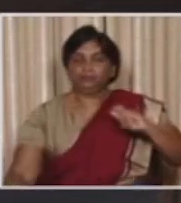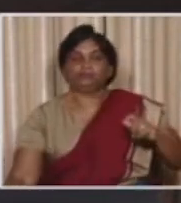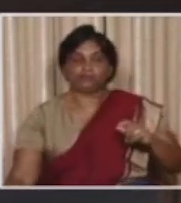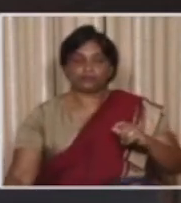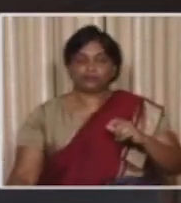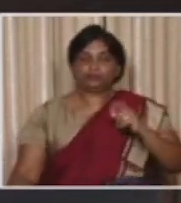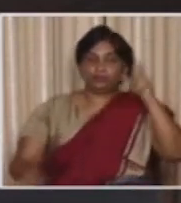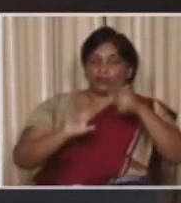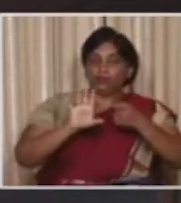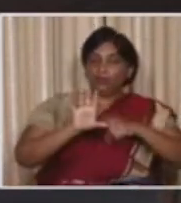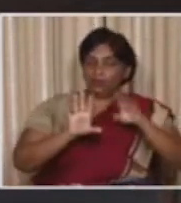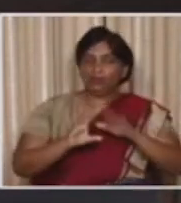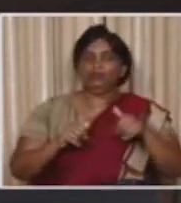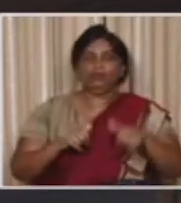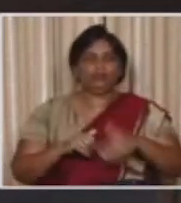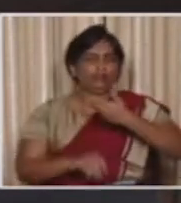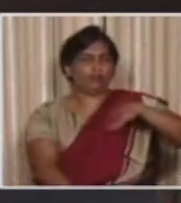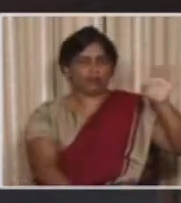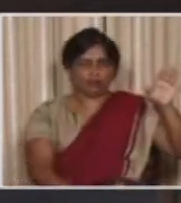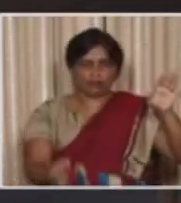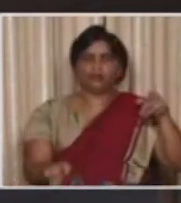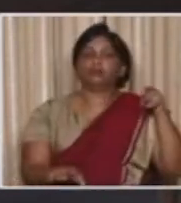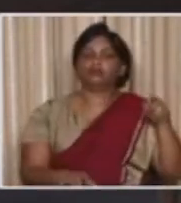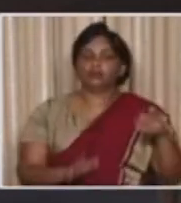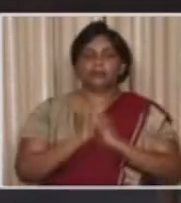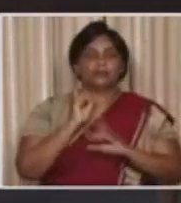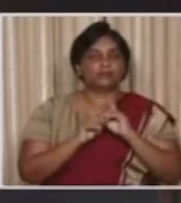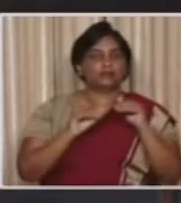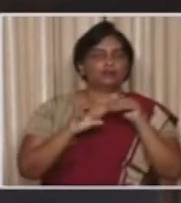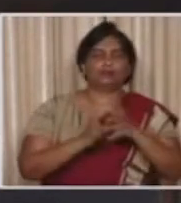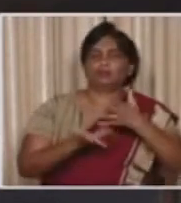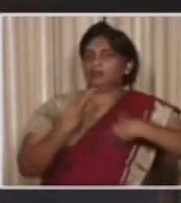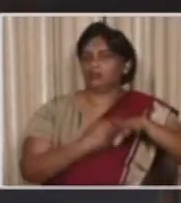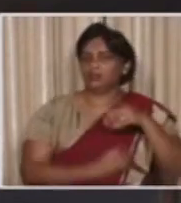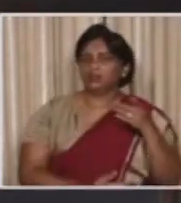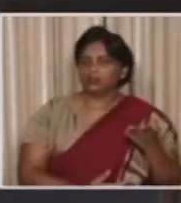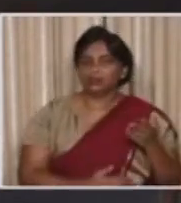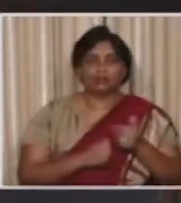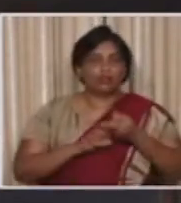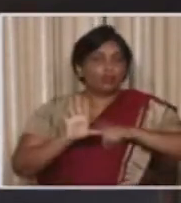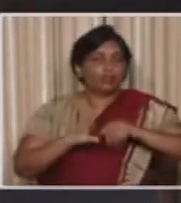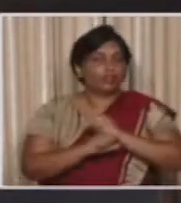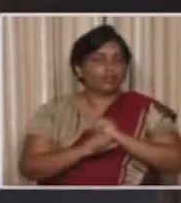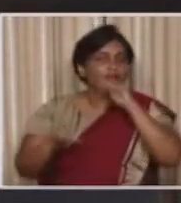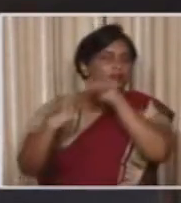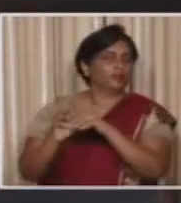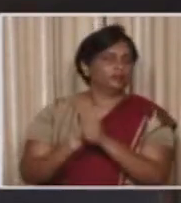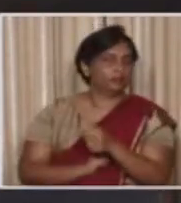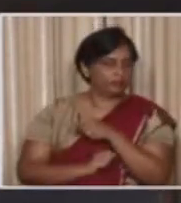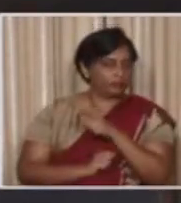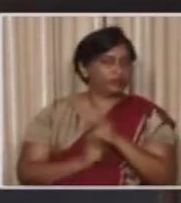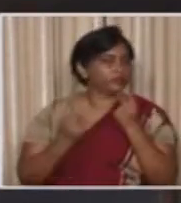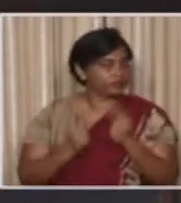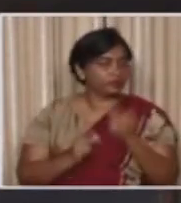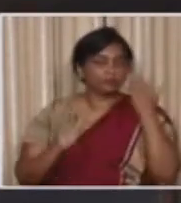සීනියර් මිනිස්සු ඔක්කොම ට්‍රේන් කරපු කට්ටිය දැන් ඩොට්ට දාලා ඉවරයි. ඒගොල්ලෝ අමාත්‍යාංශයේ රස්තියාද වෙනවා. අද ඒකේ කිසිම පුහුණුවක් නැති කට්ටිය ඉන්නේ. ඒ නිසා